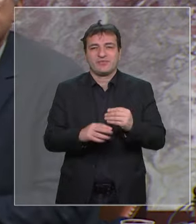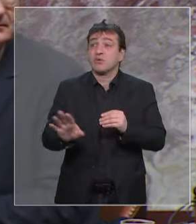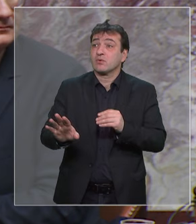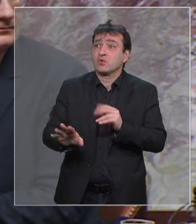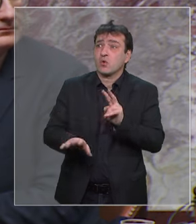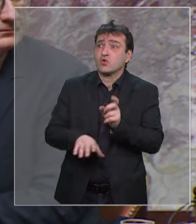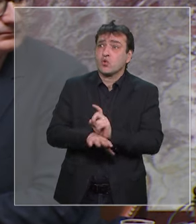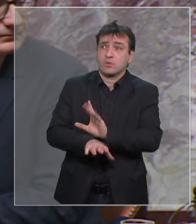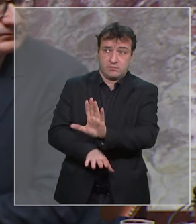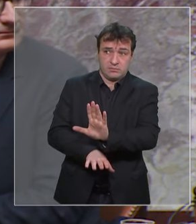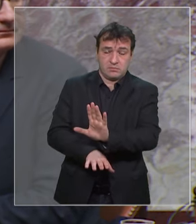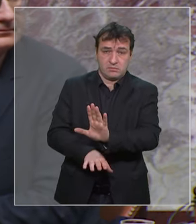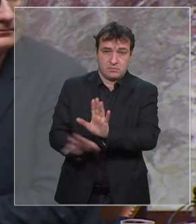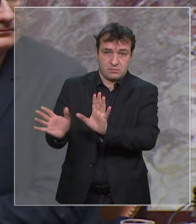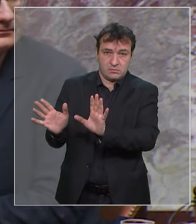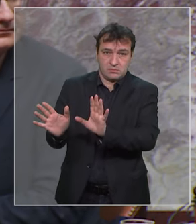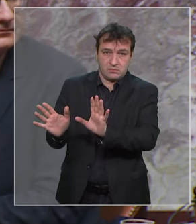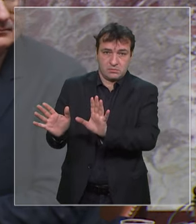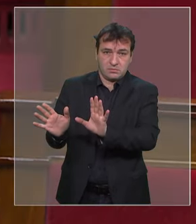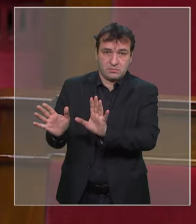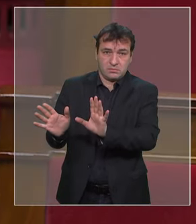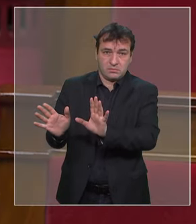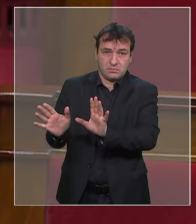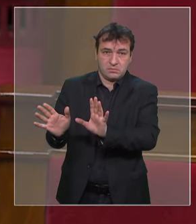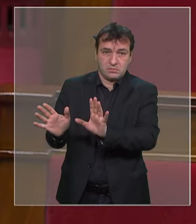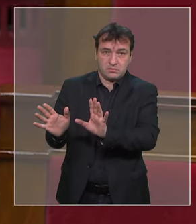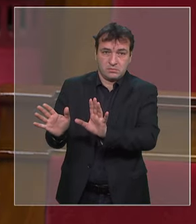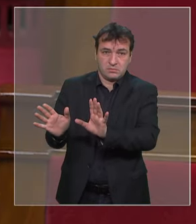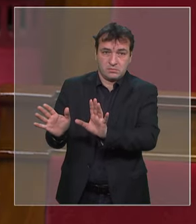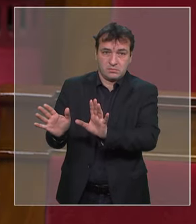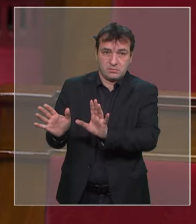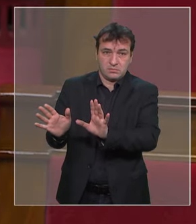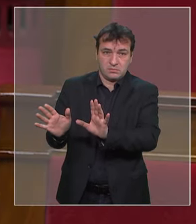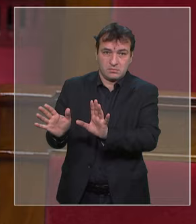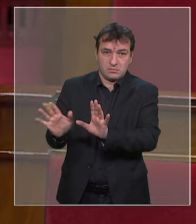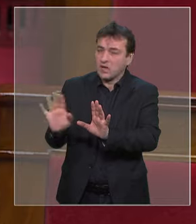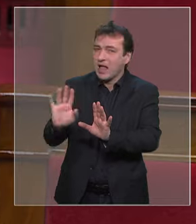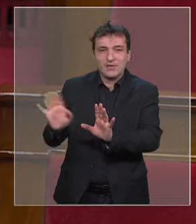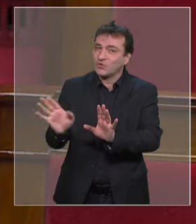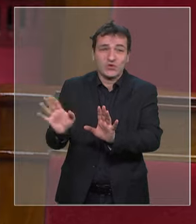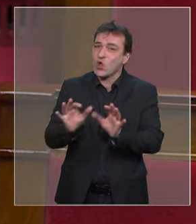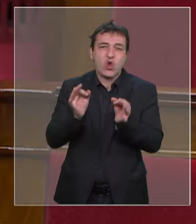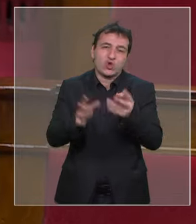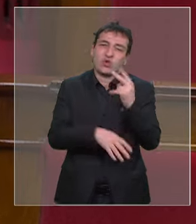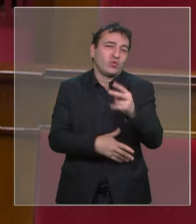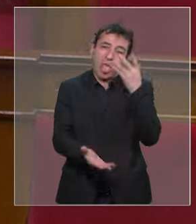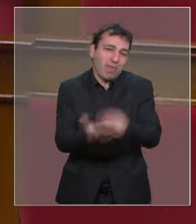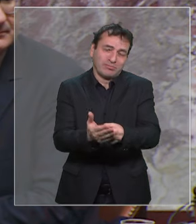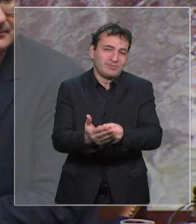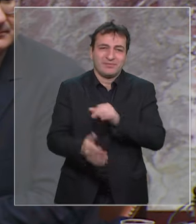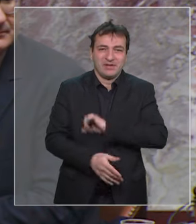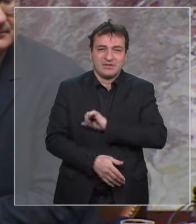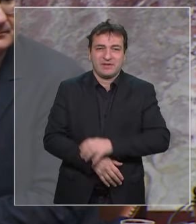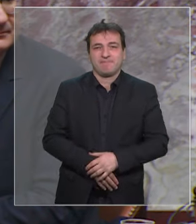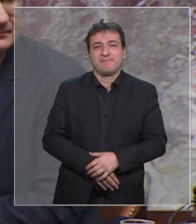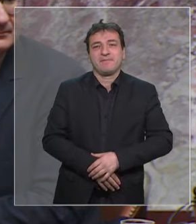secondes. Mais non. Vous étiez à moins... Non, vous aviez écoulé votre temps, désolée. La